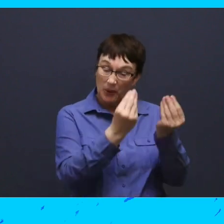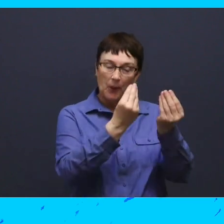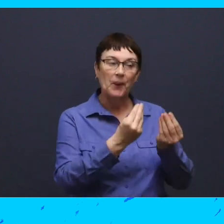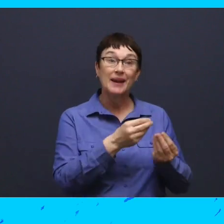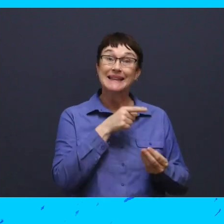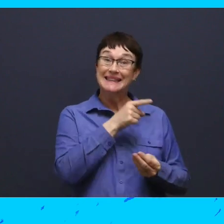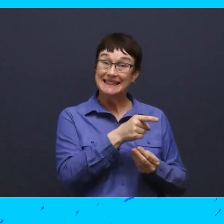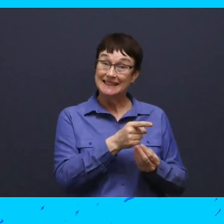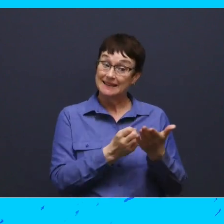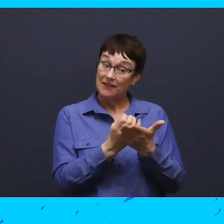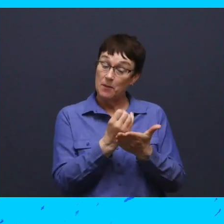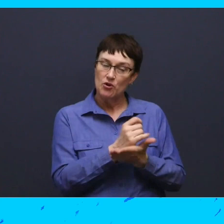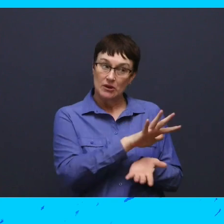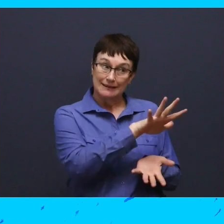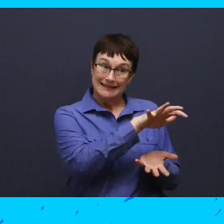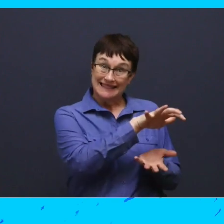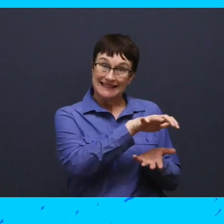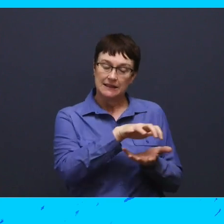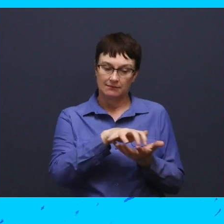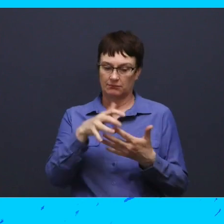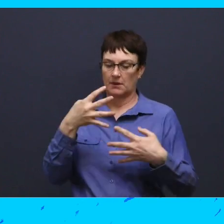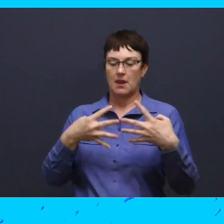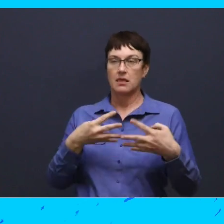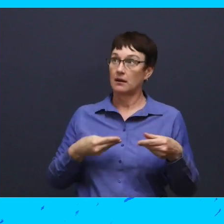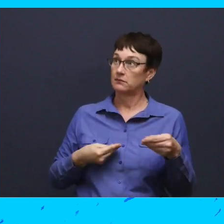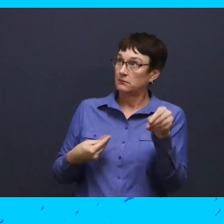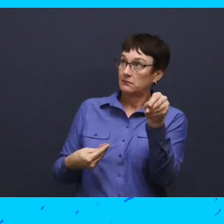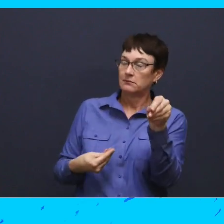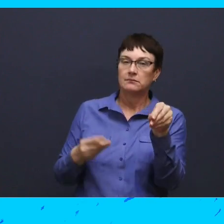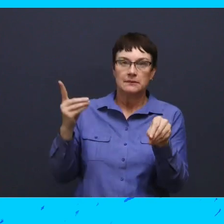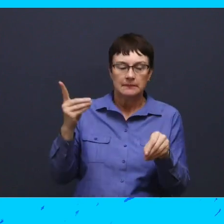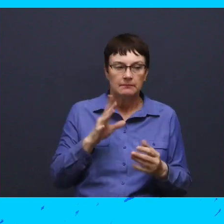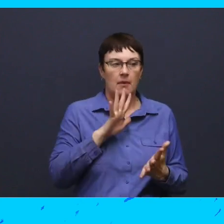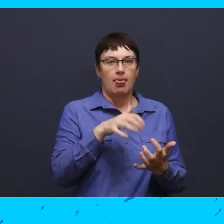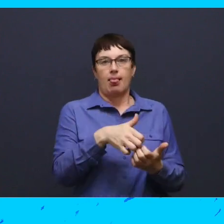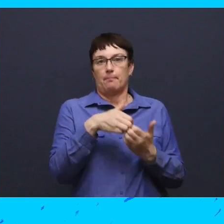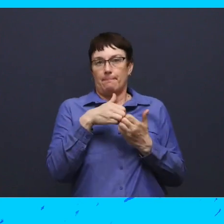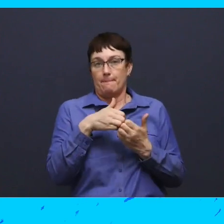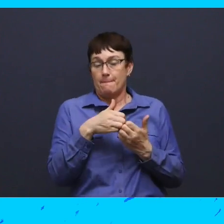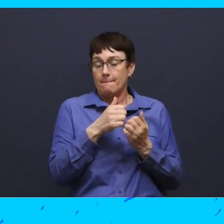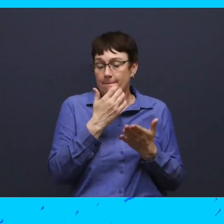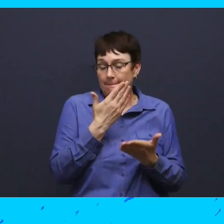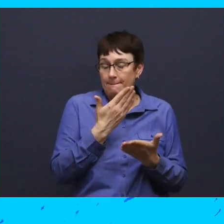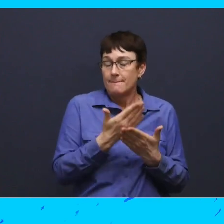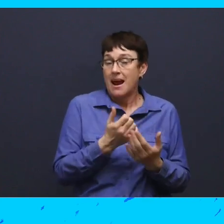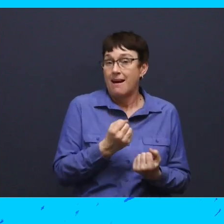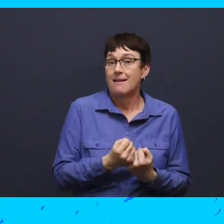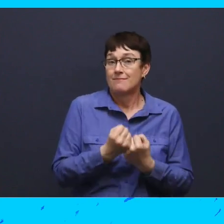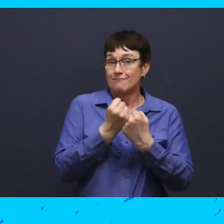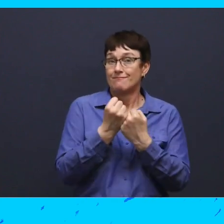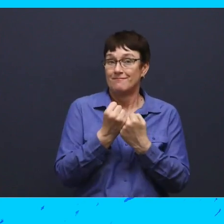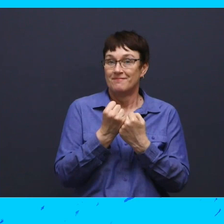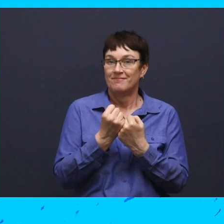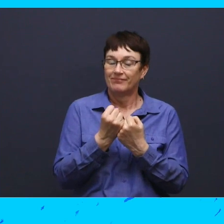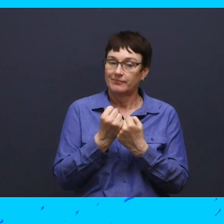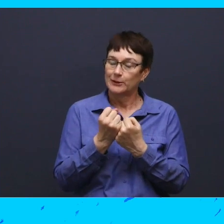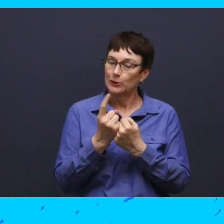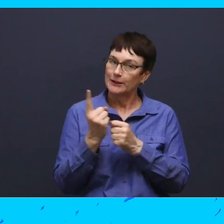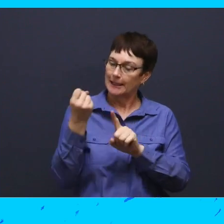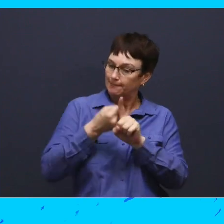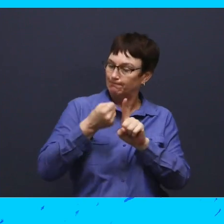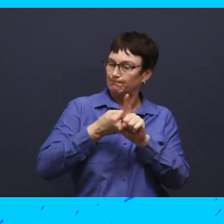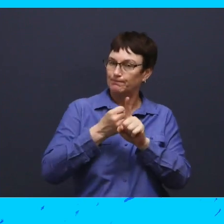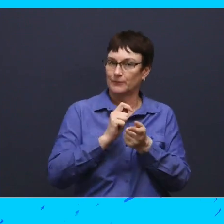appliqué, et donc on va mettre ça en face des législateurs, et c'est là qu'on peut pressionner